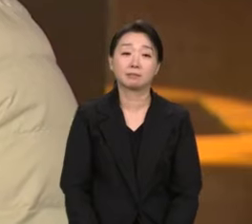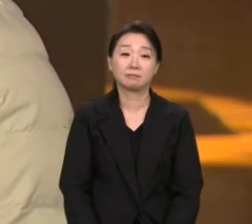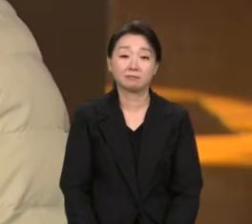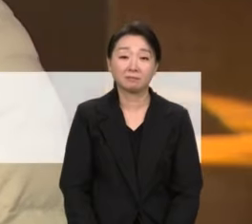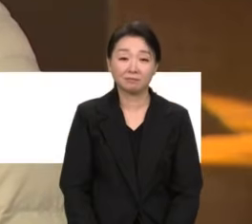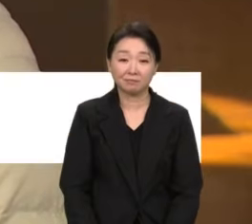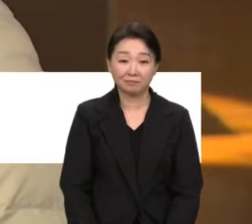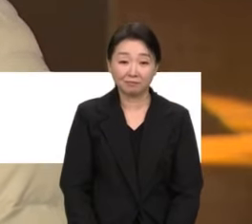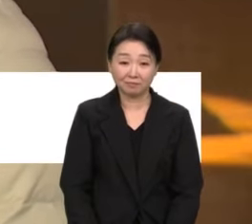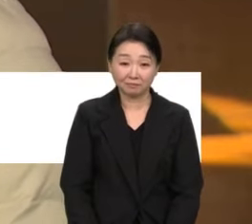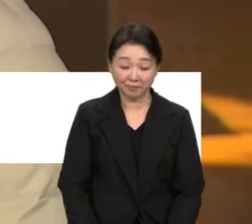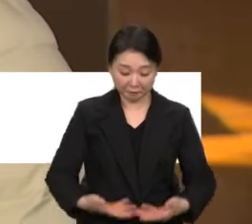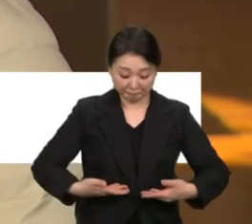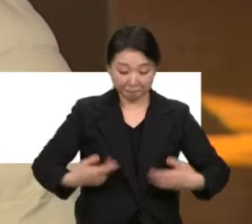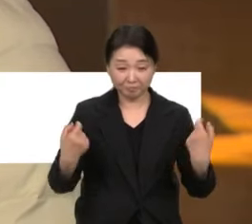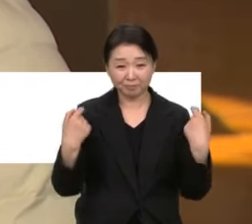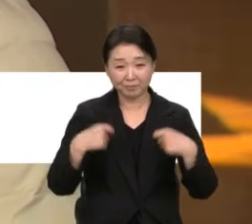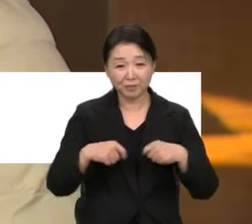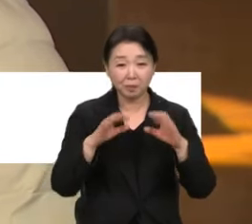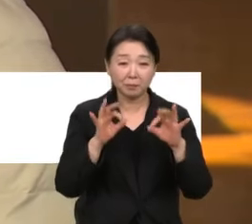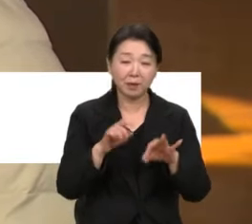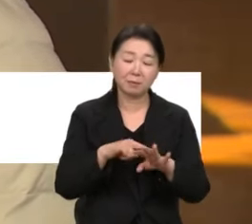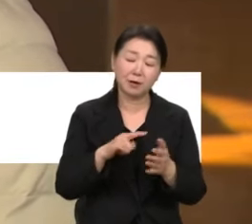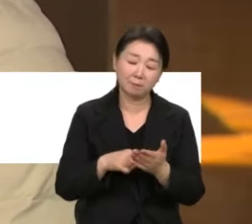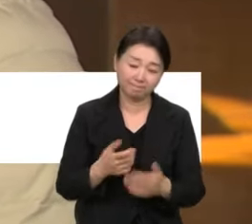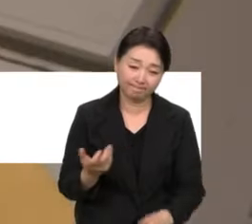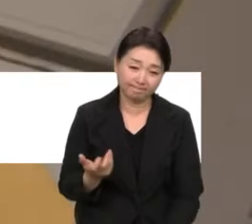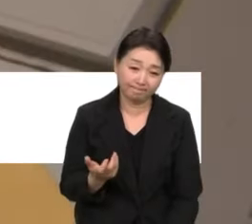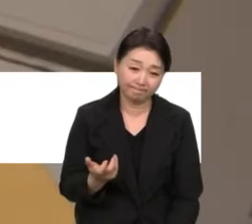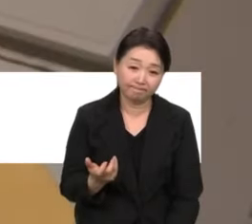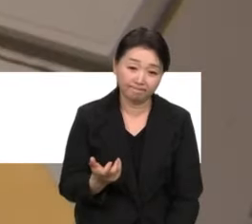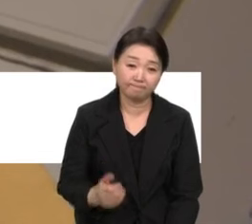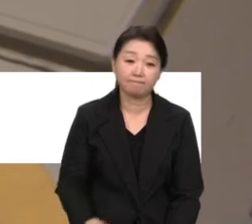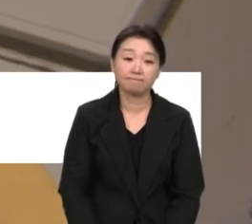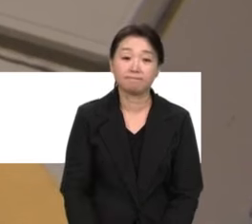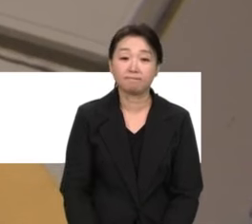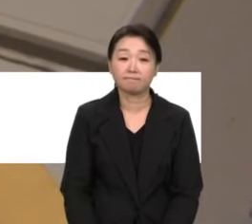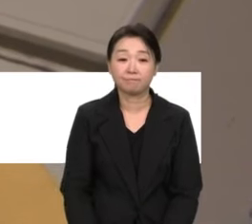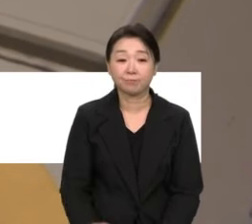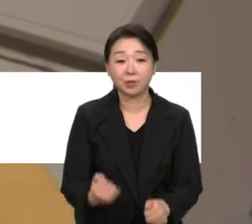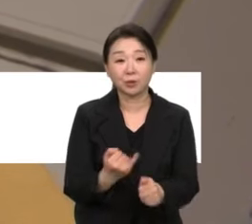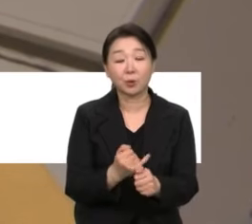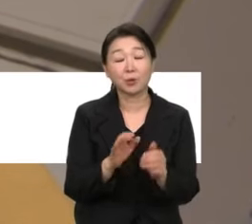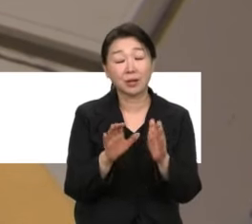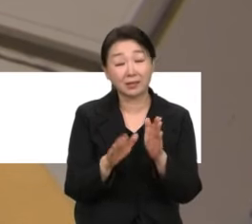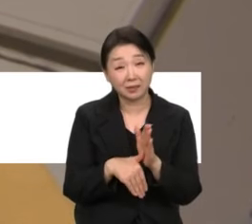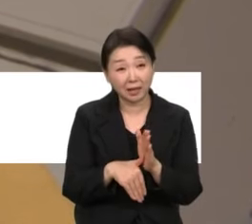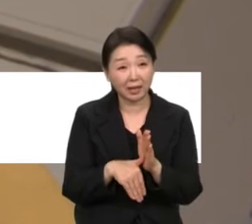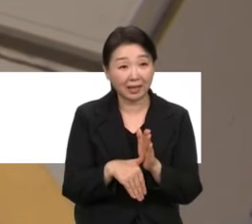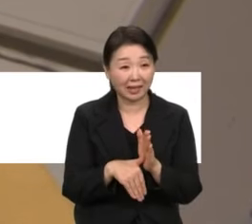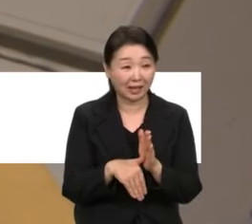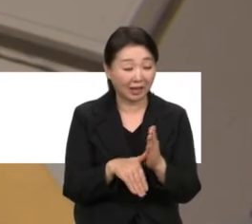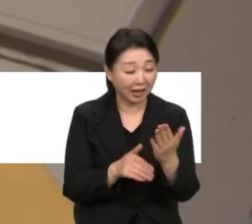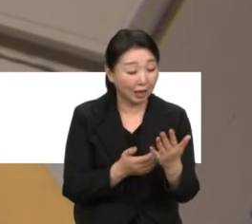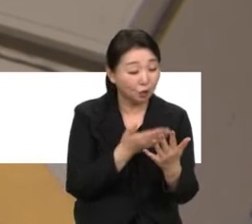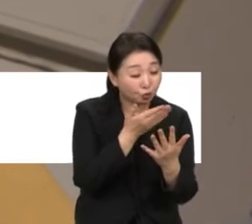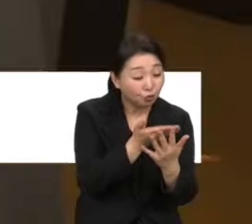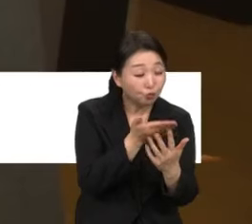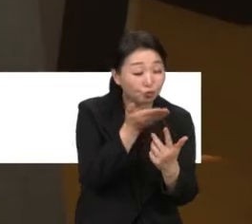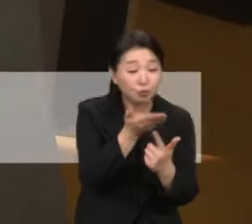베네쩌구리만 생각하면 마음이 많이 아파요. 결혼할 때 하나씩 주면